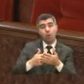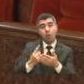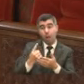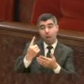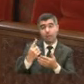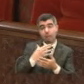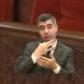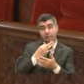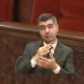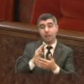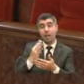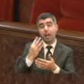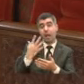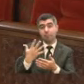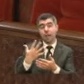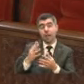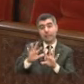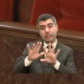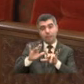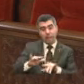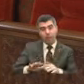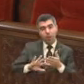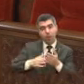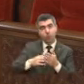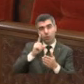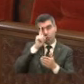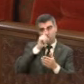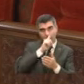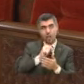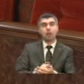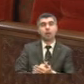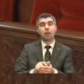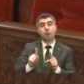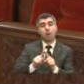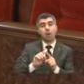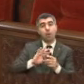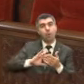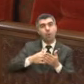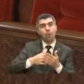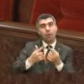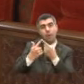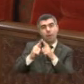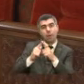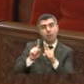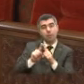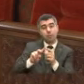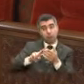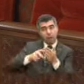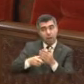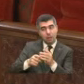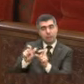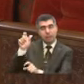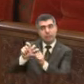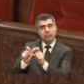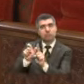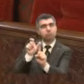بسيط، بصدد دراستها وتجميعها، وإن شاء الله إن كانت هناك ما يمكن أن يشكل جرائم، كونوا على يقين أن الأمر سيصل